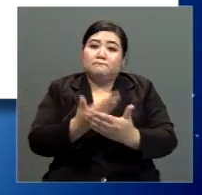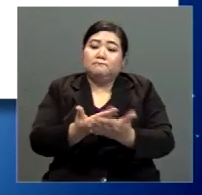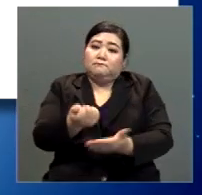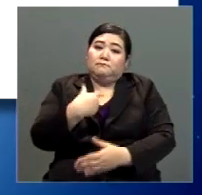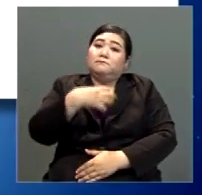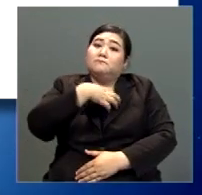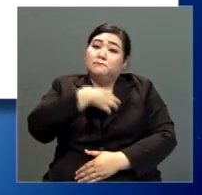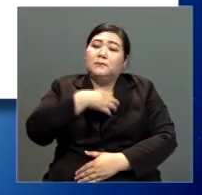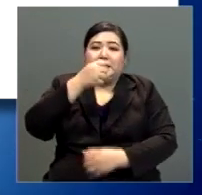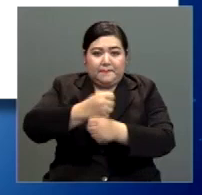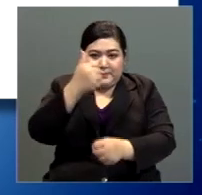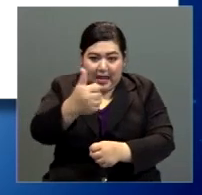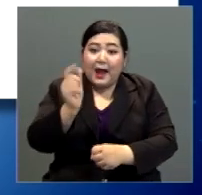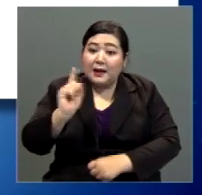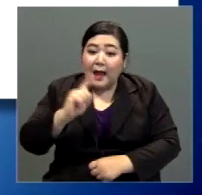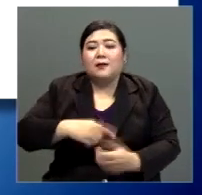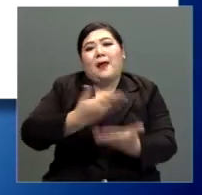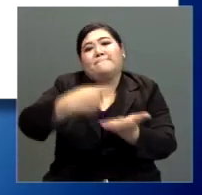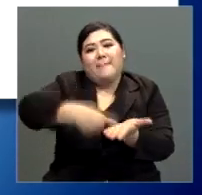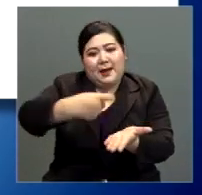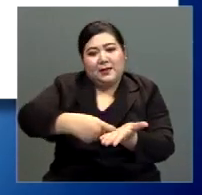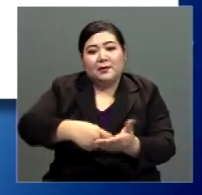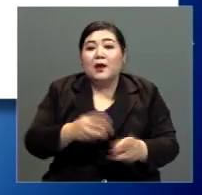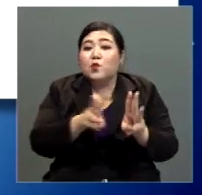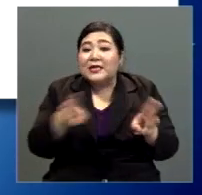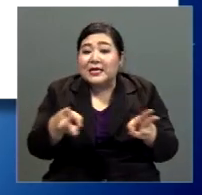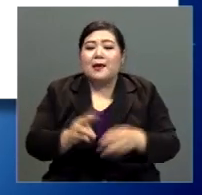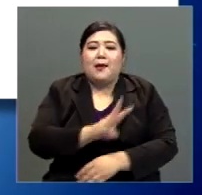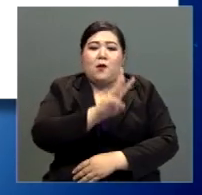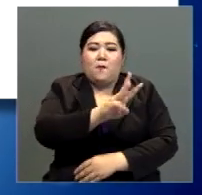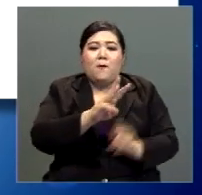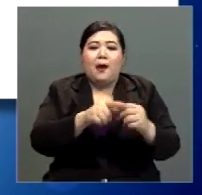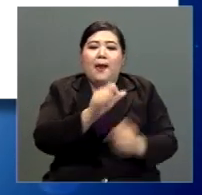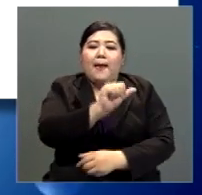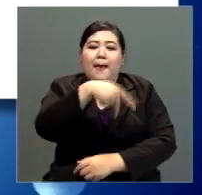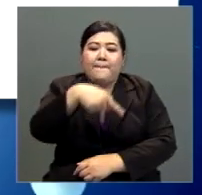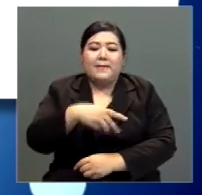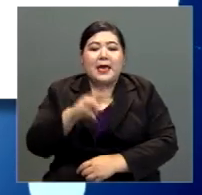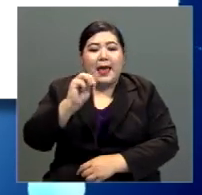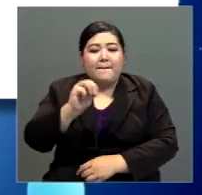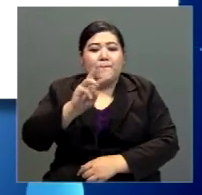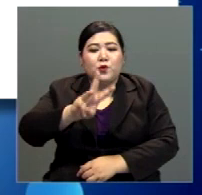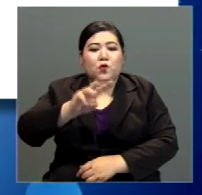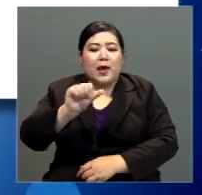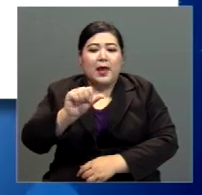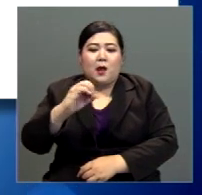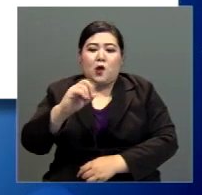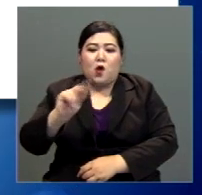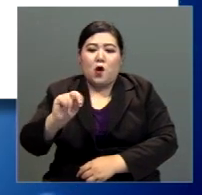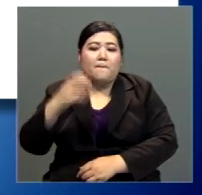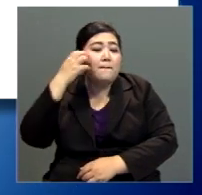คืนได้ผ่านช่องทางแอปพลิเคชัน MWA on Mobile หรือผ่านช่องทางเว็บไซ